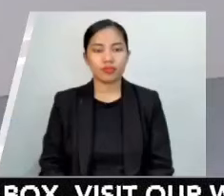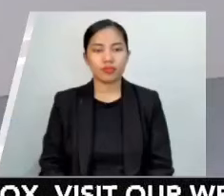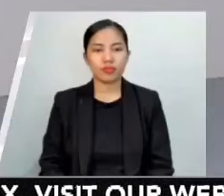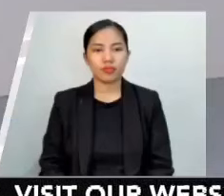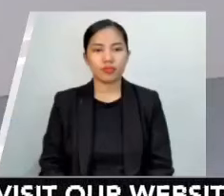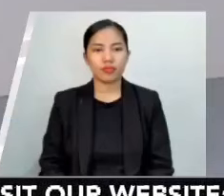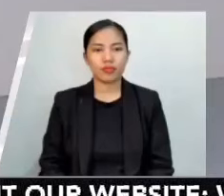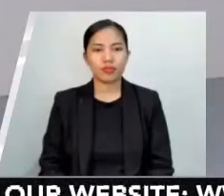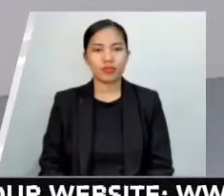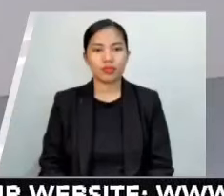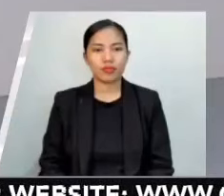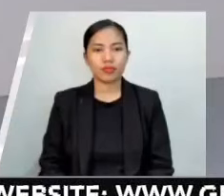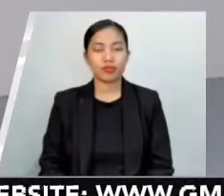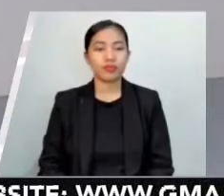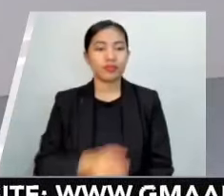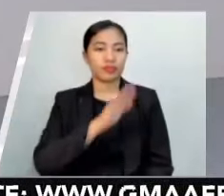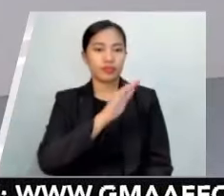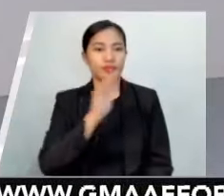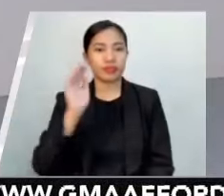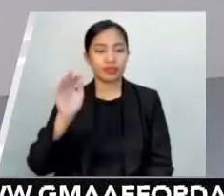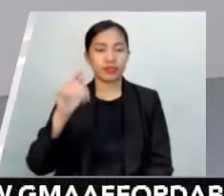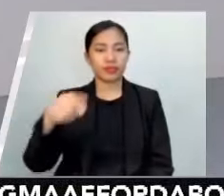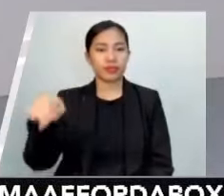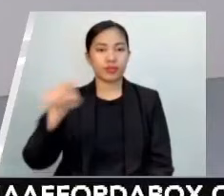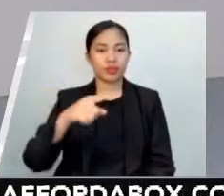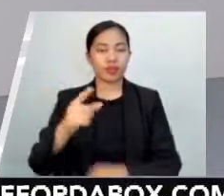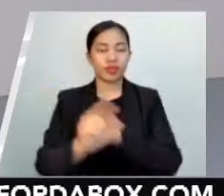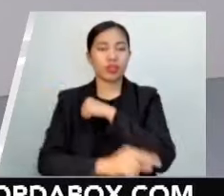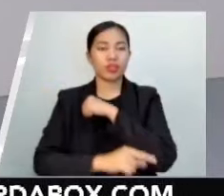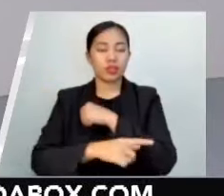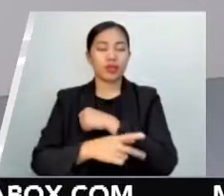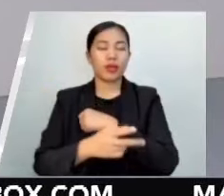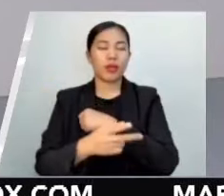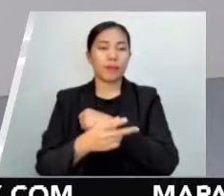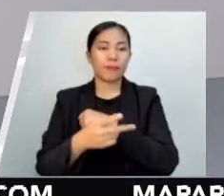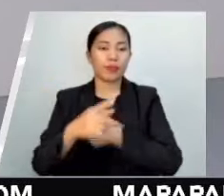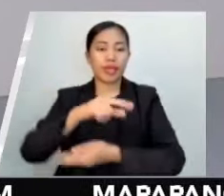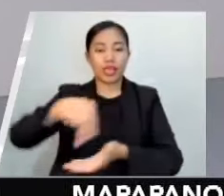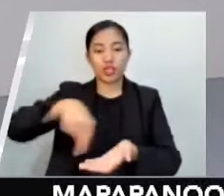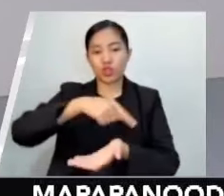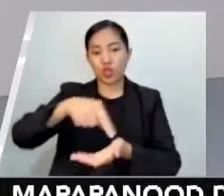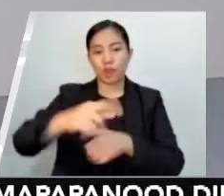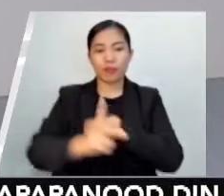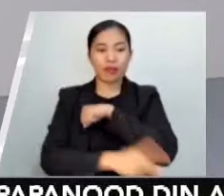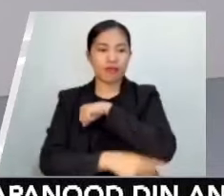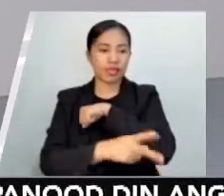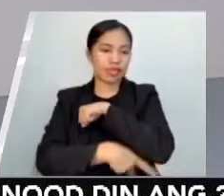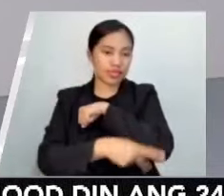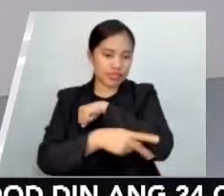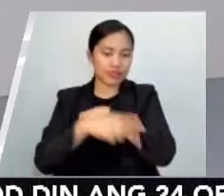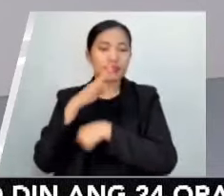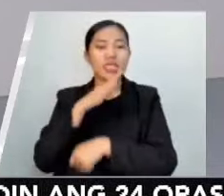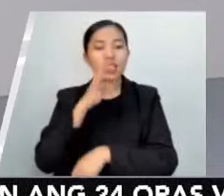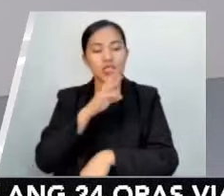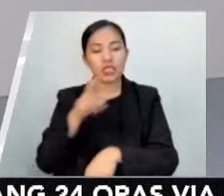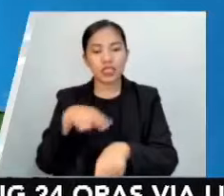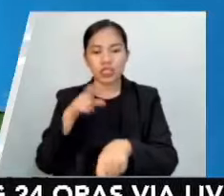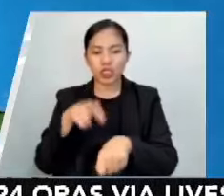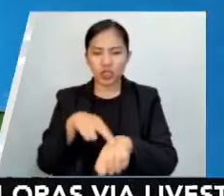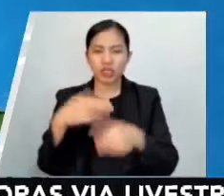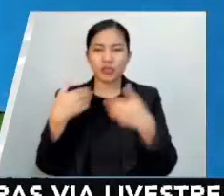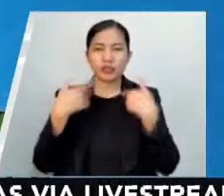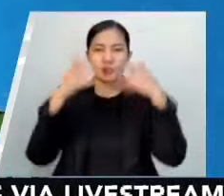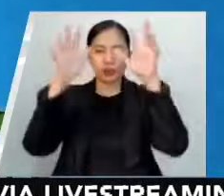Sa mga kapuso po natin sa Quezon Province at Bicol Region, mataas po ang tsansa ng ulan sa inyong lugar ngayong pong araw. Base po yan sa